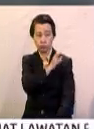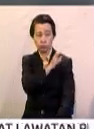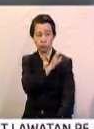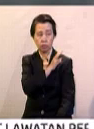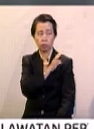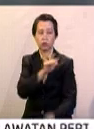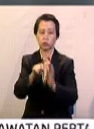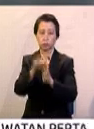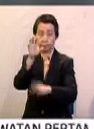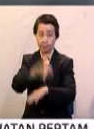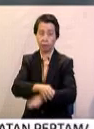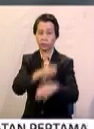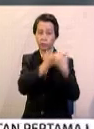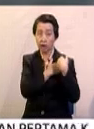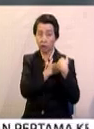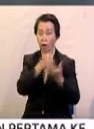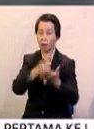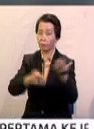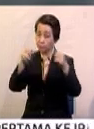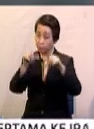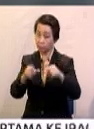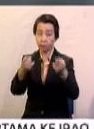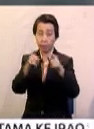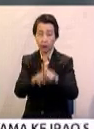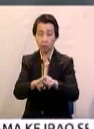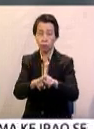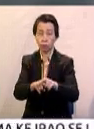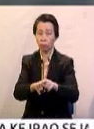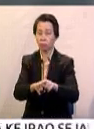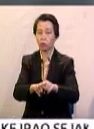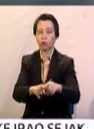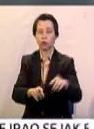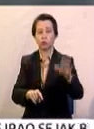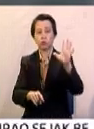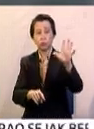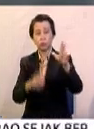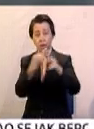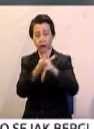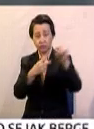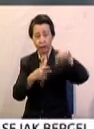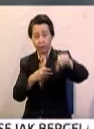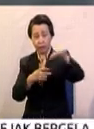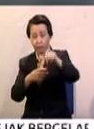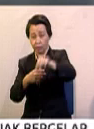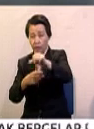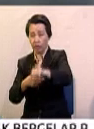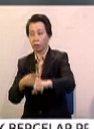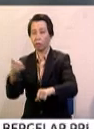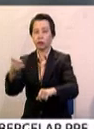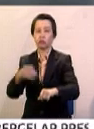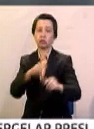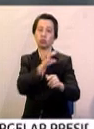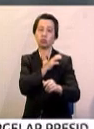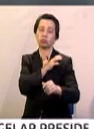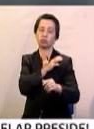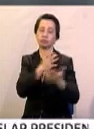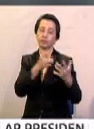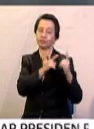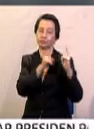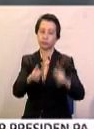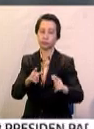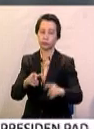terpaksa bertanggungjawab ke atas apa yang berlaku, dan kami rasa sepatutnya, pada saya lah, sepatutnya coach